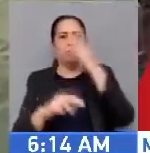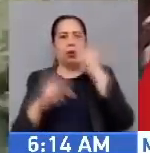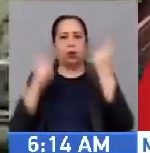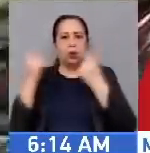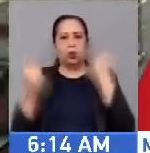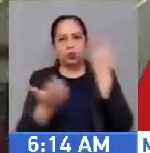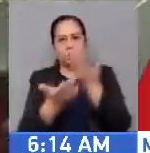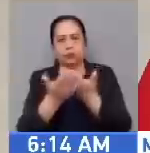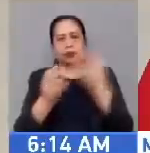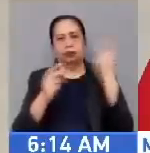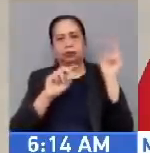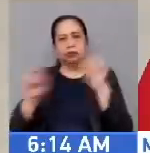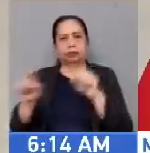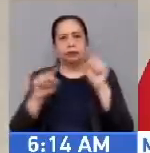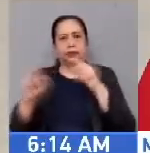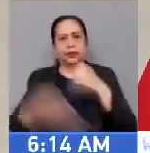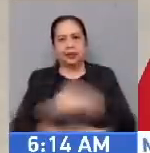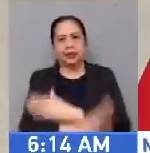City. Nasa